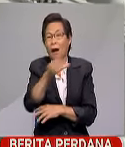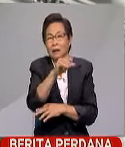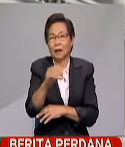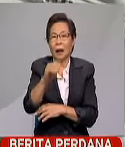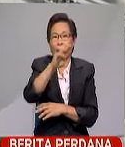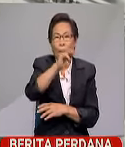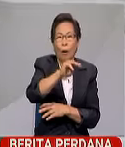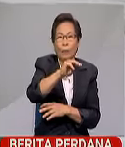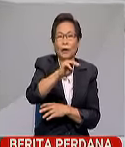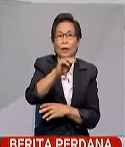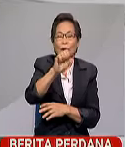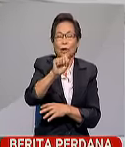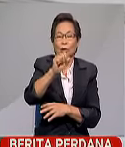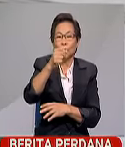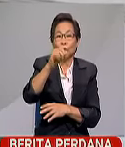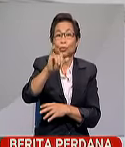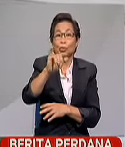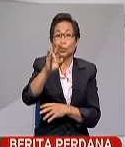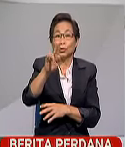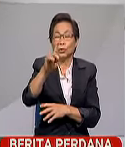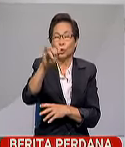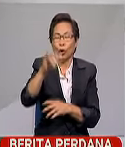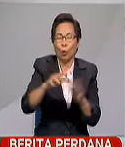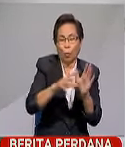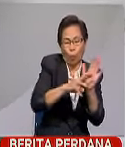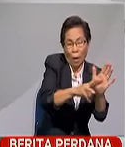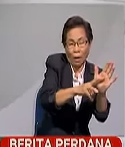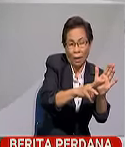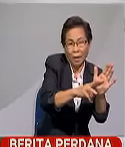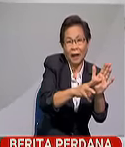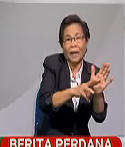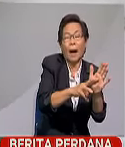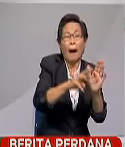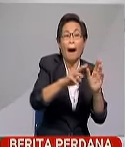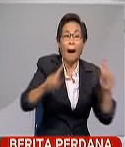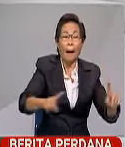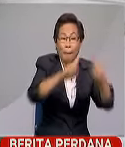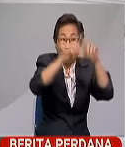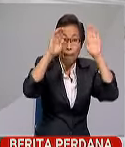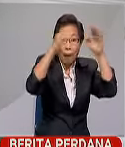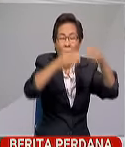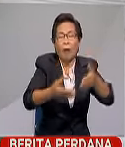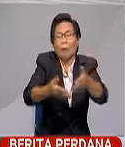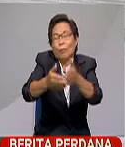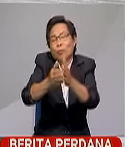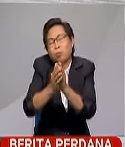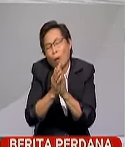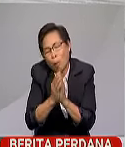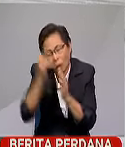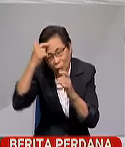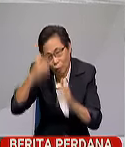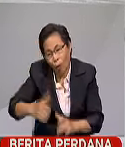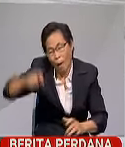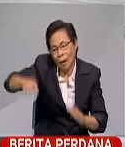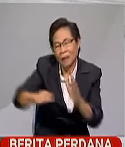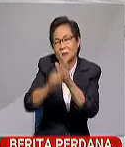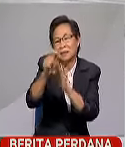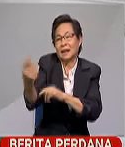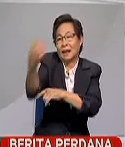Muhammad Syukri Ahmad Mansur yang mewakili Badan Perhubungan UMNO Negeri Pahang akan memfailkan rayuan atas keputusan Mahkamah Tinggi hari